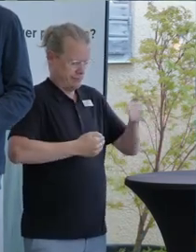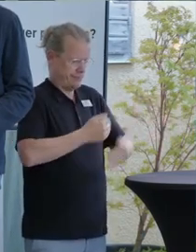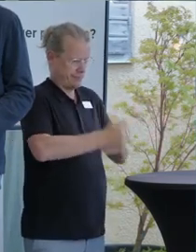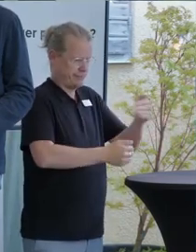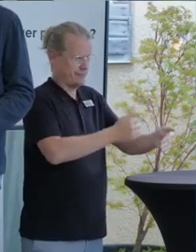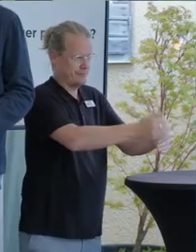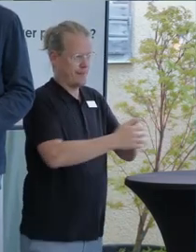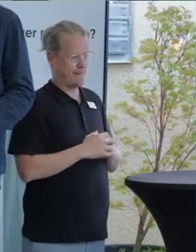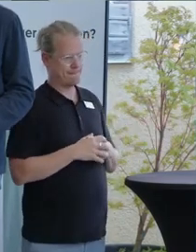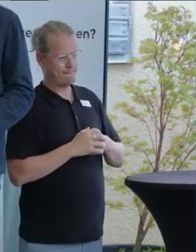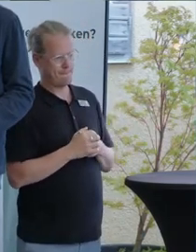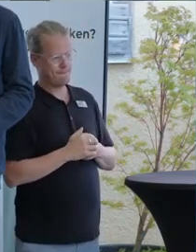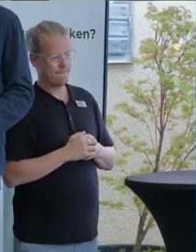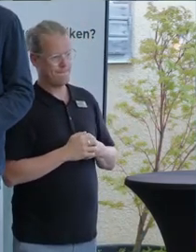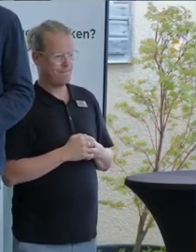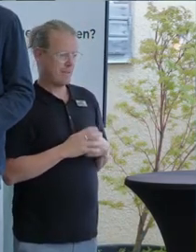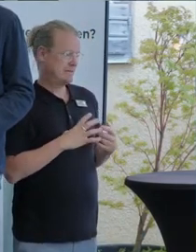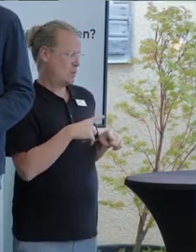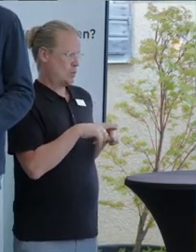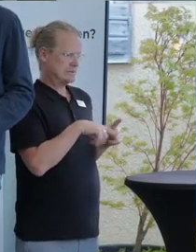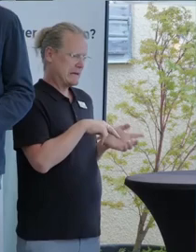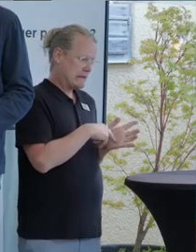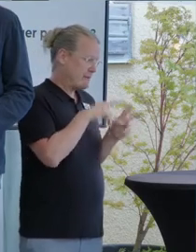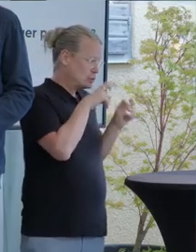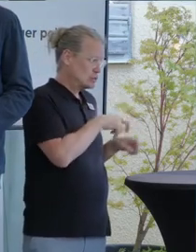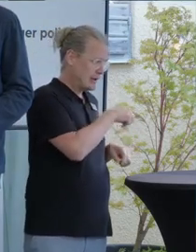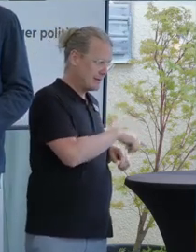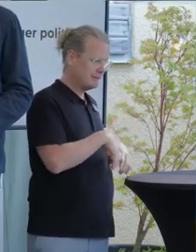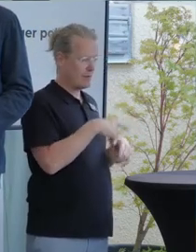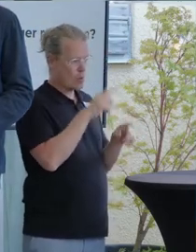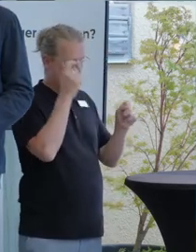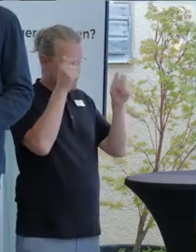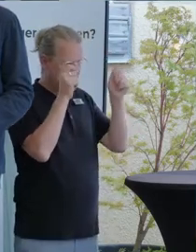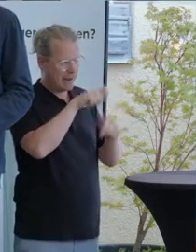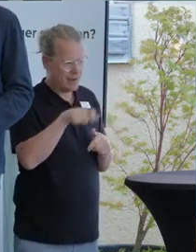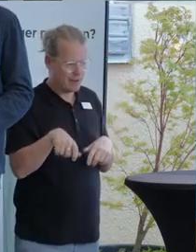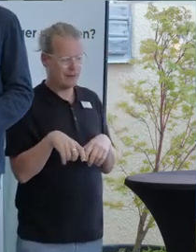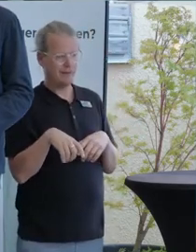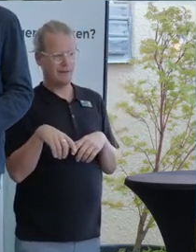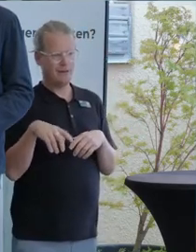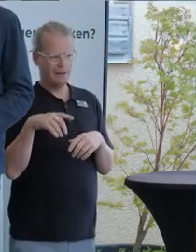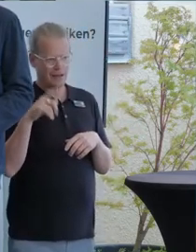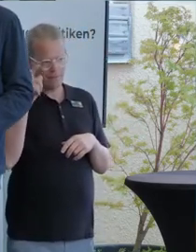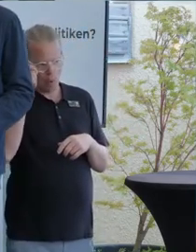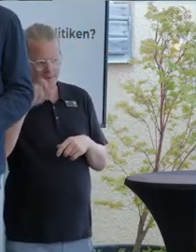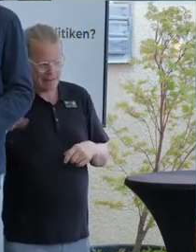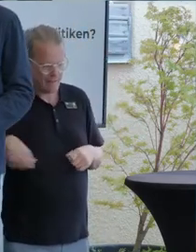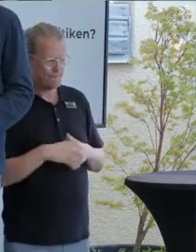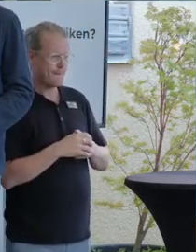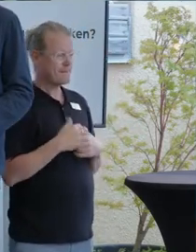innovationsstrategi, forskning och utveckling och så vidare. Så att jag är väldigt intresserad av att höra mer om innehållet i de diskussionerna som ni har